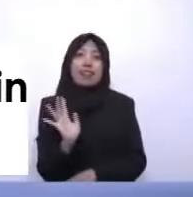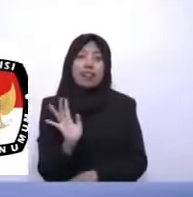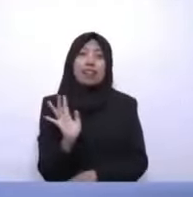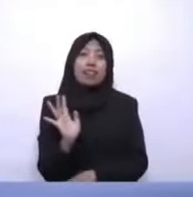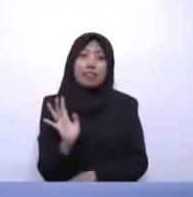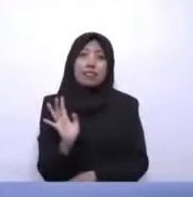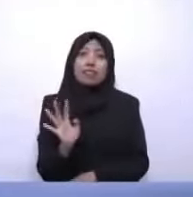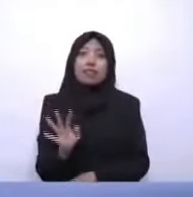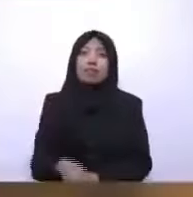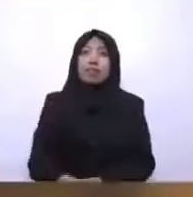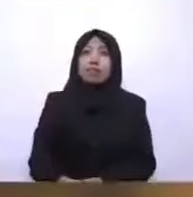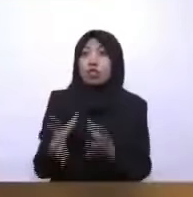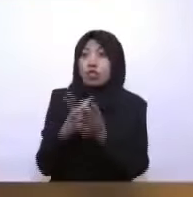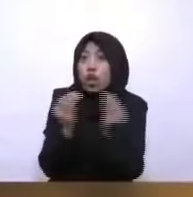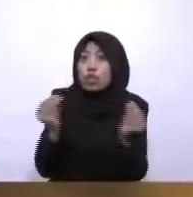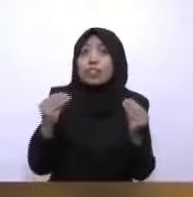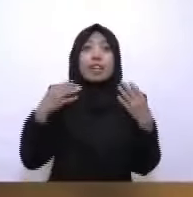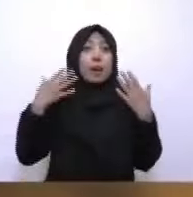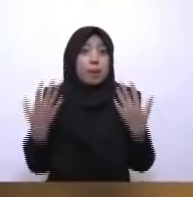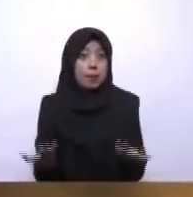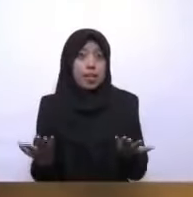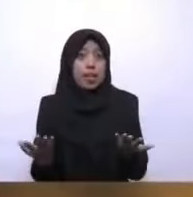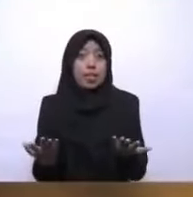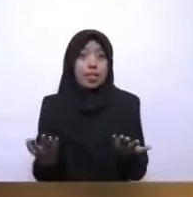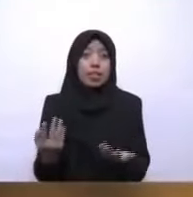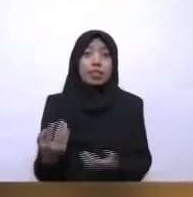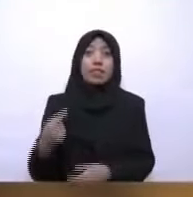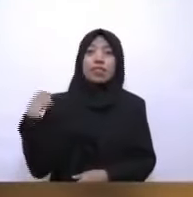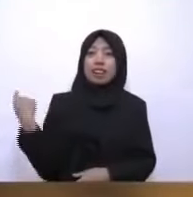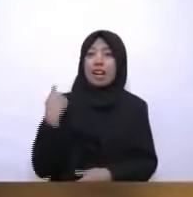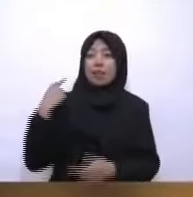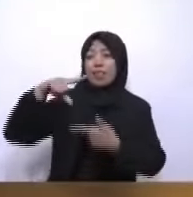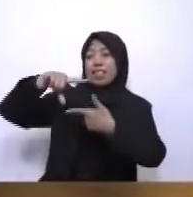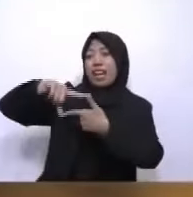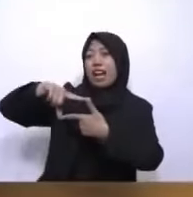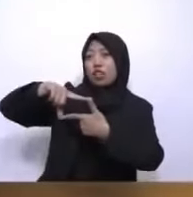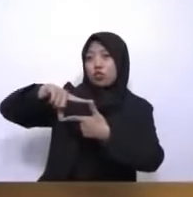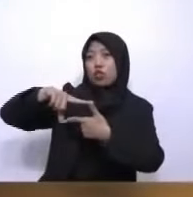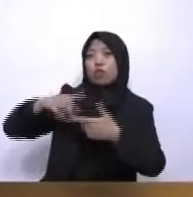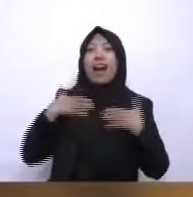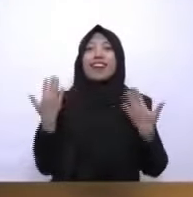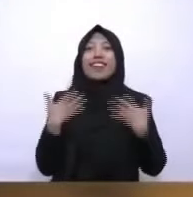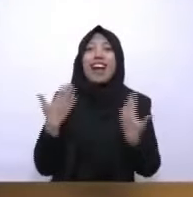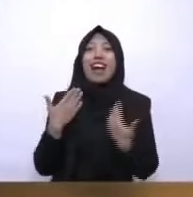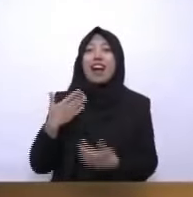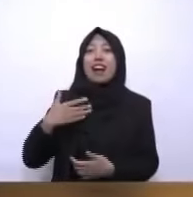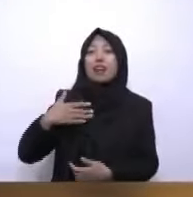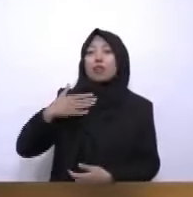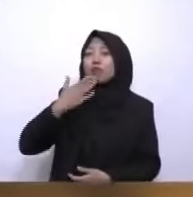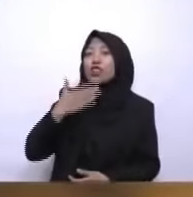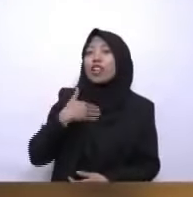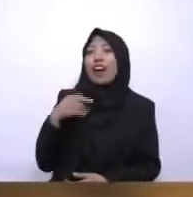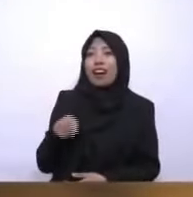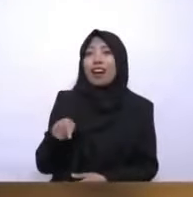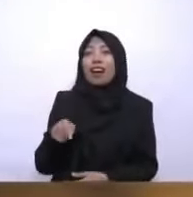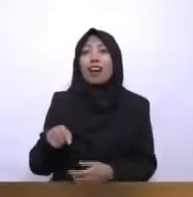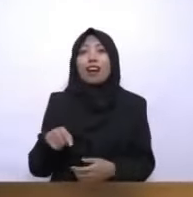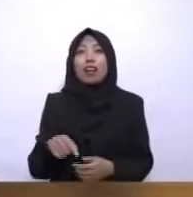Tentu, apa solusinya? Kami memiliki kartu keluarga bahagia. Tentunya